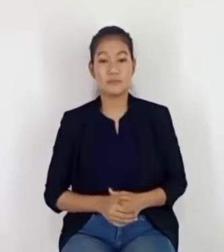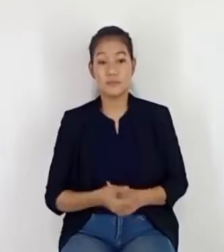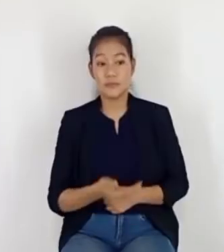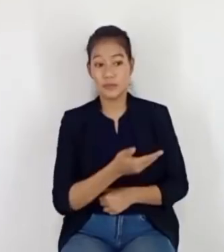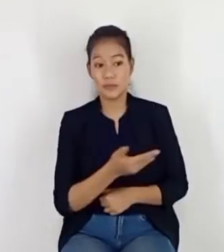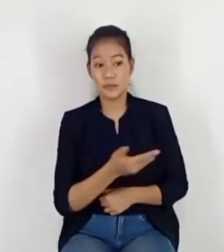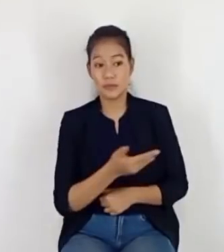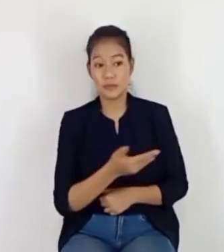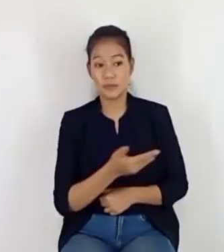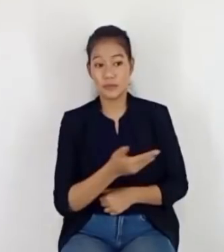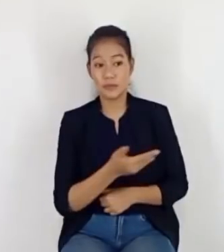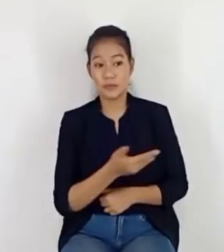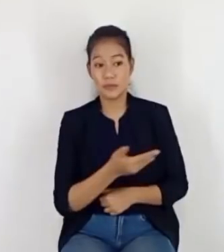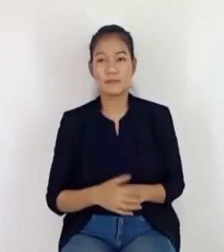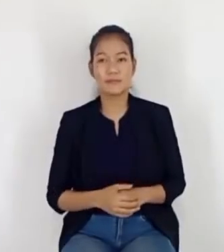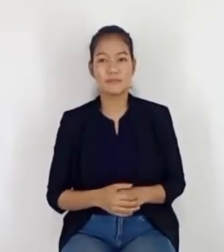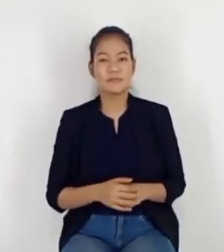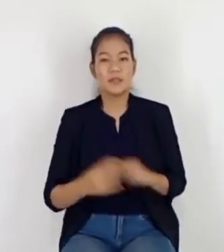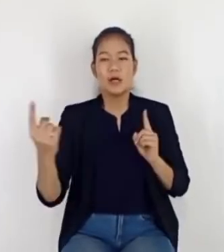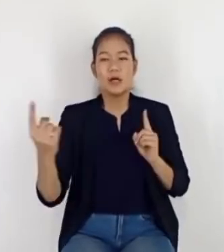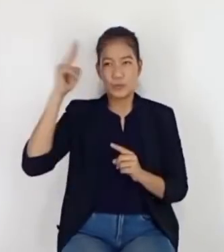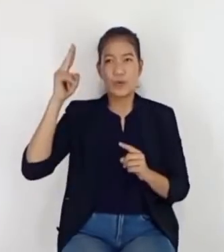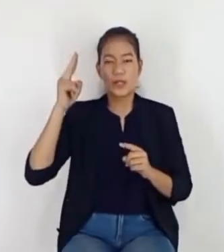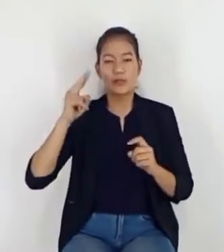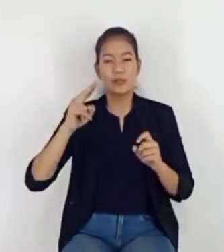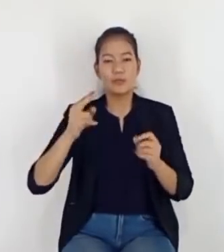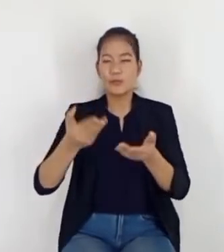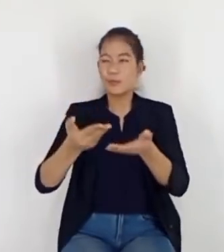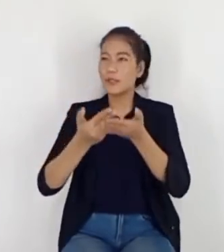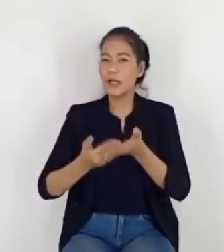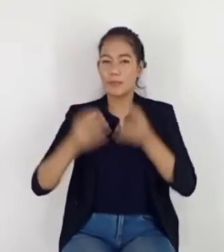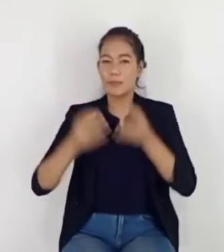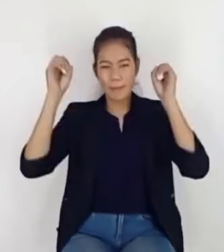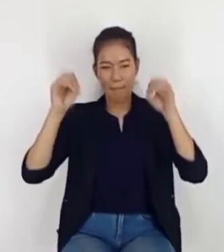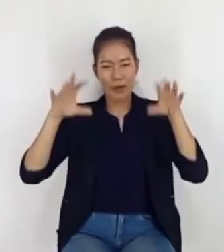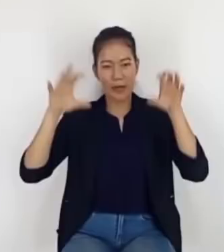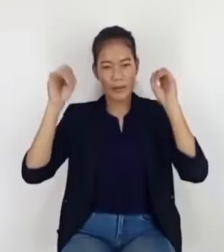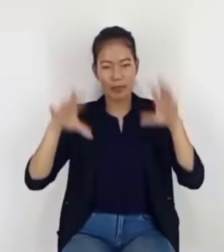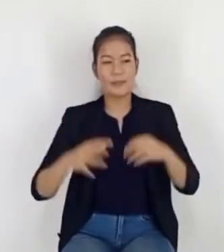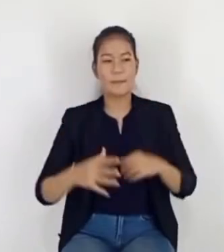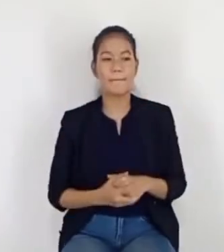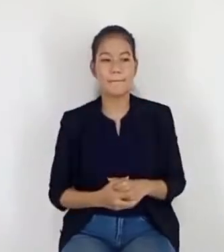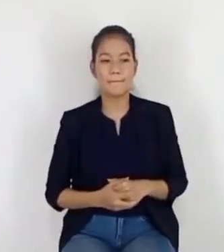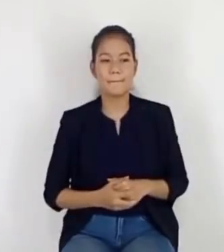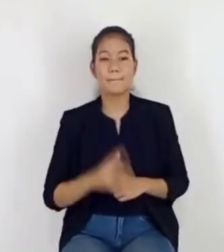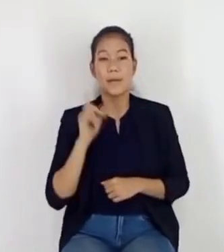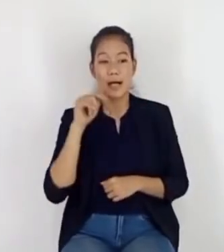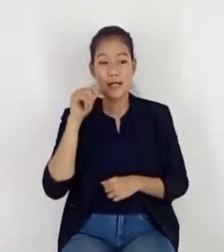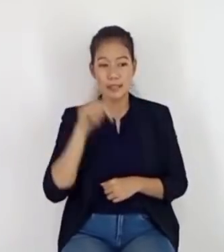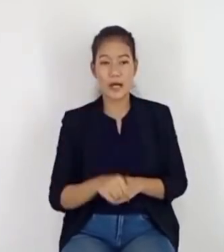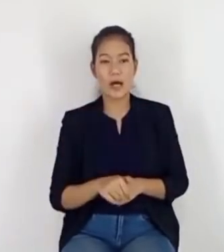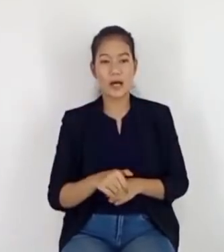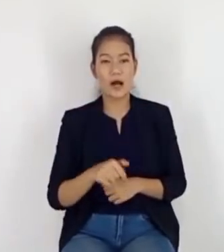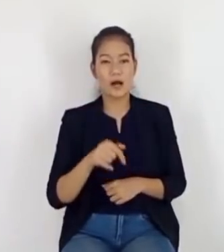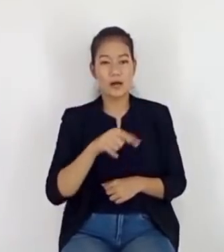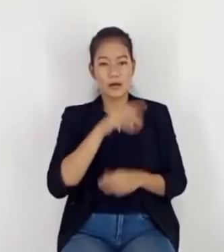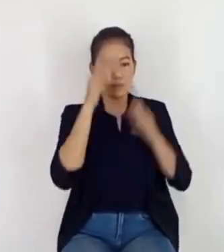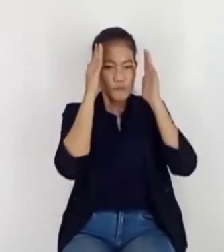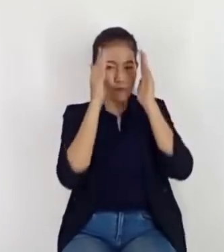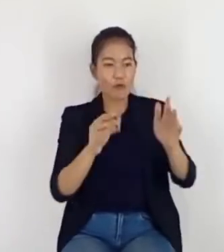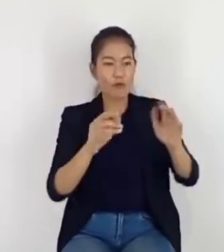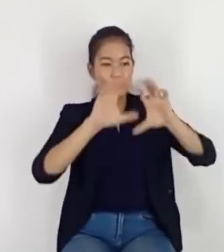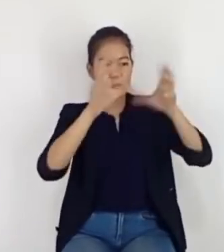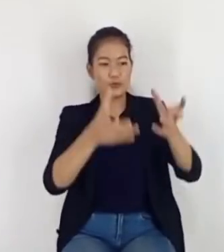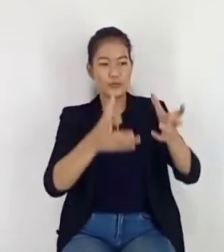Saudara, kita menghadap Tuhan untuk menerima berkat, untuk diutus ke ladang dunia. Maka sekarang, arahkanlah pandanganmu